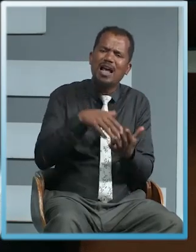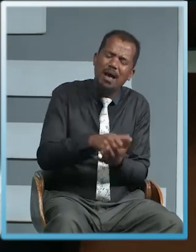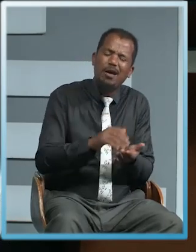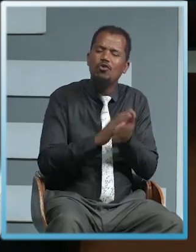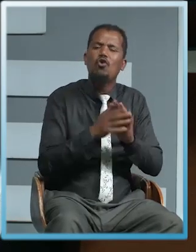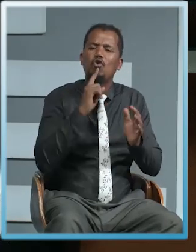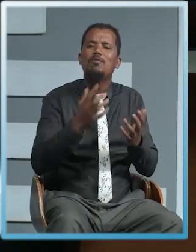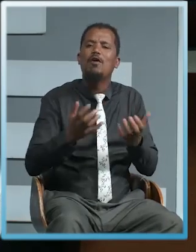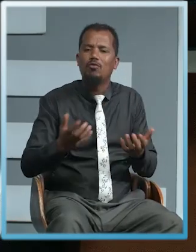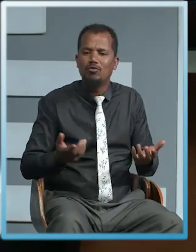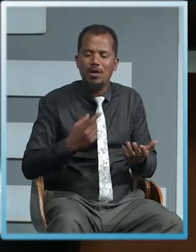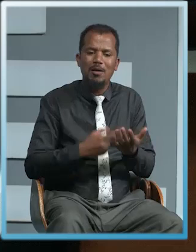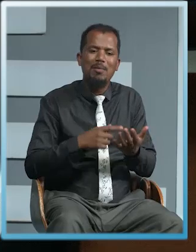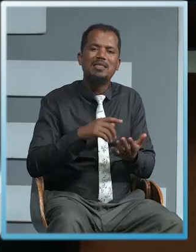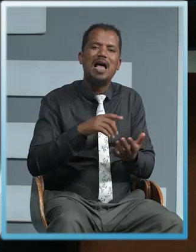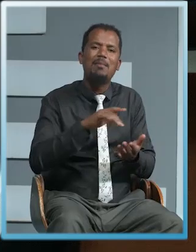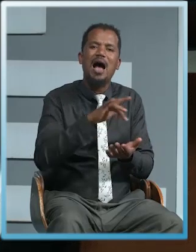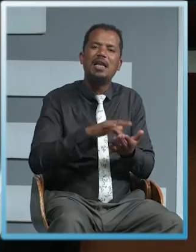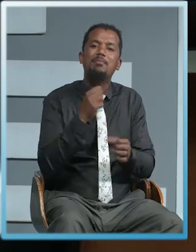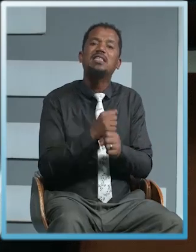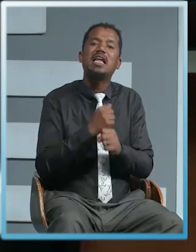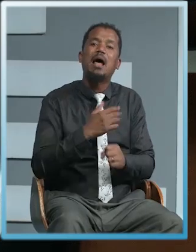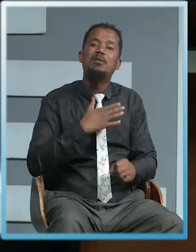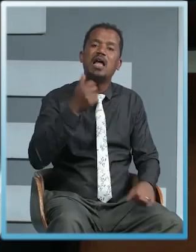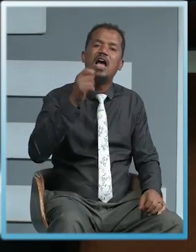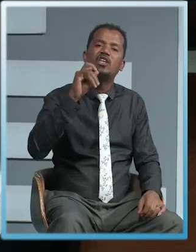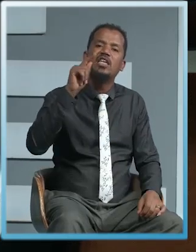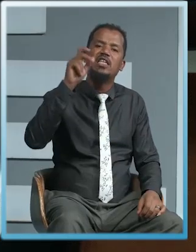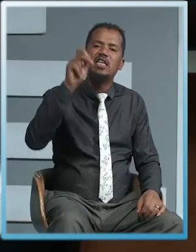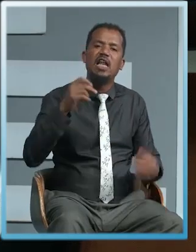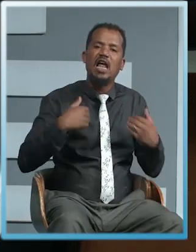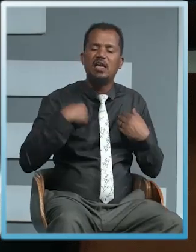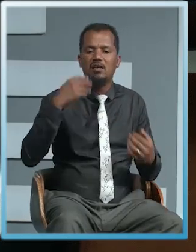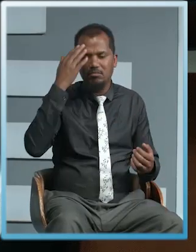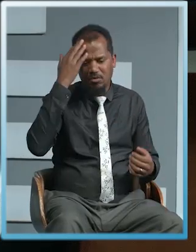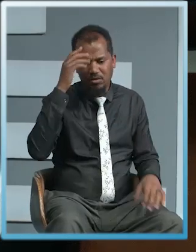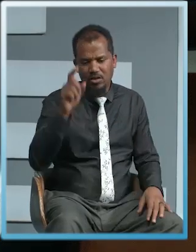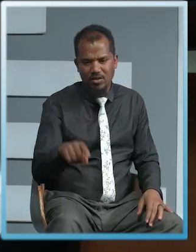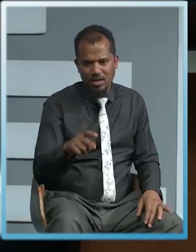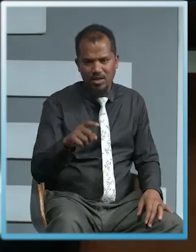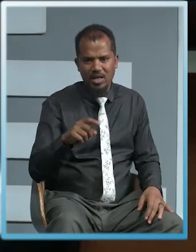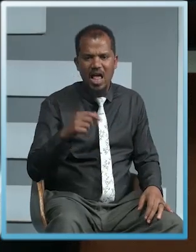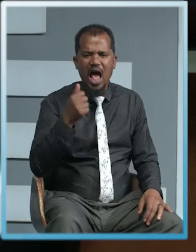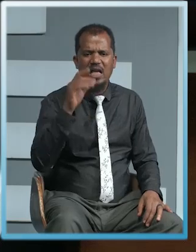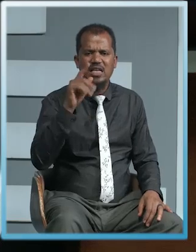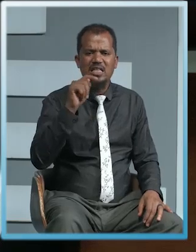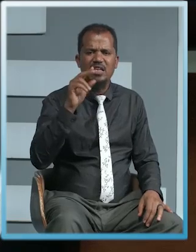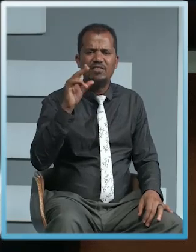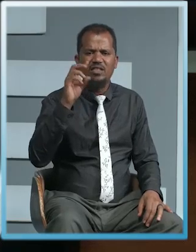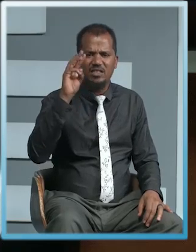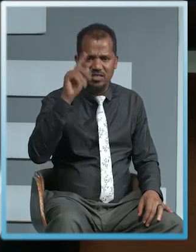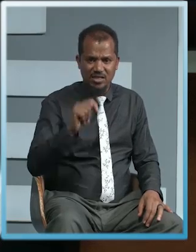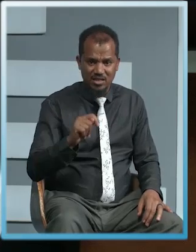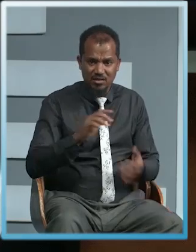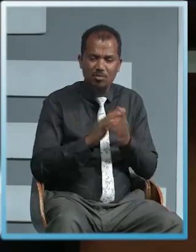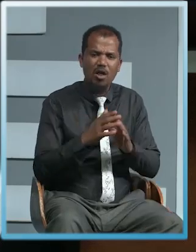የሚፈልጉት። በዛ ምክንያት የሚሰራብን አጀንዳም እንዳለ መጠርጠር ያስፈልጋል እና እንደዚህ እንደ አክቲቪስት እንደምን የምንሆን ሰዎች